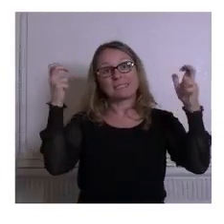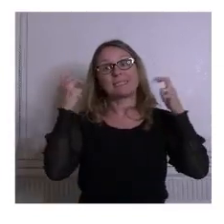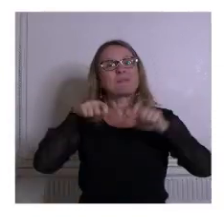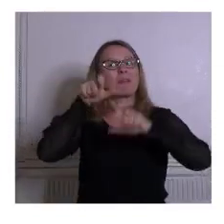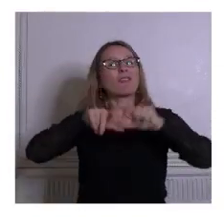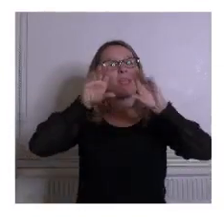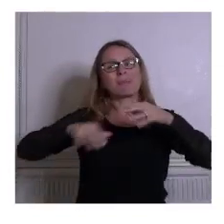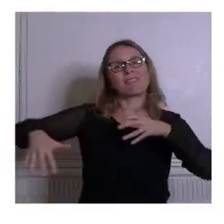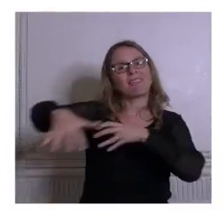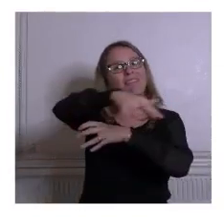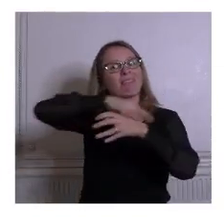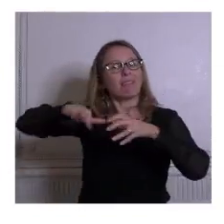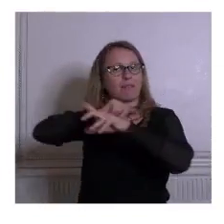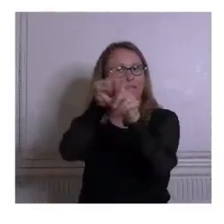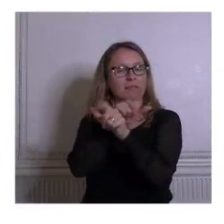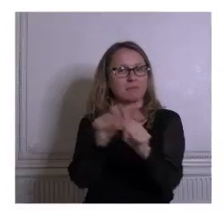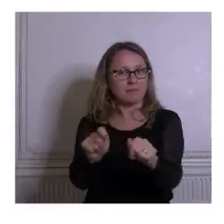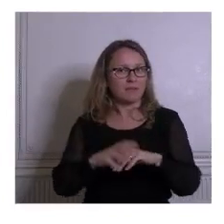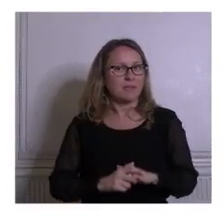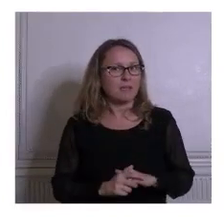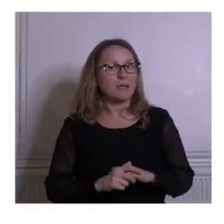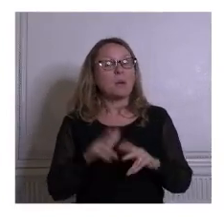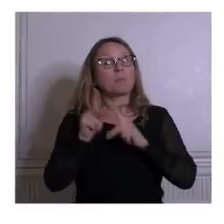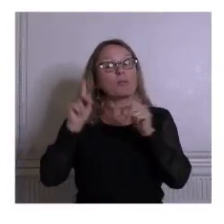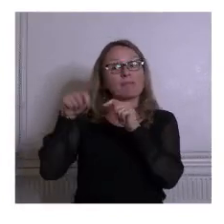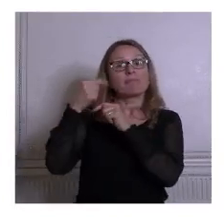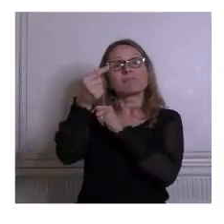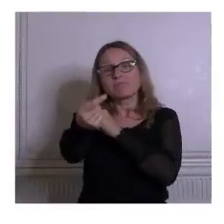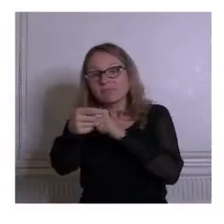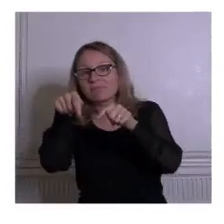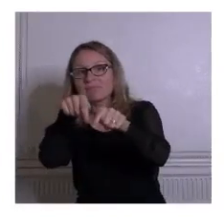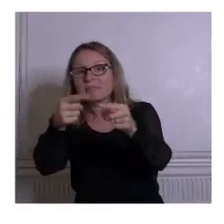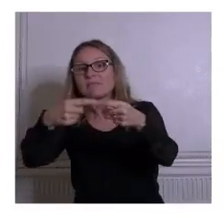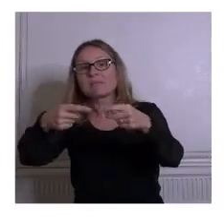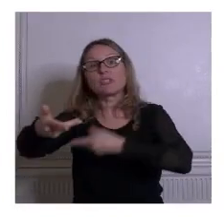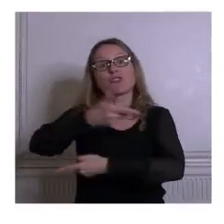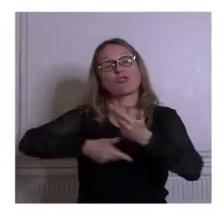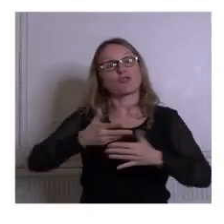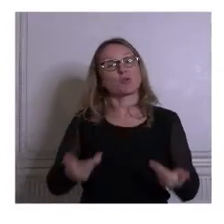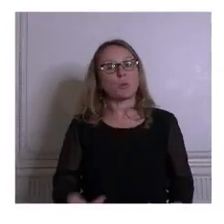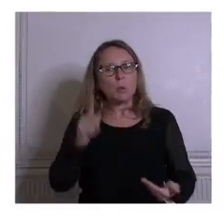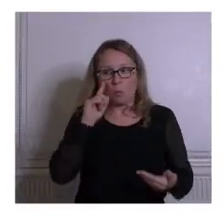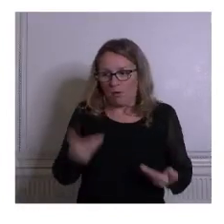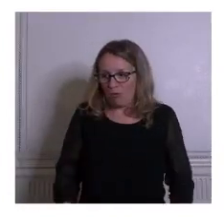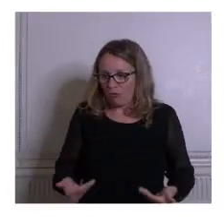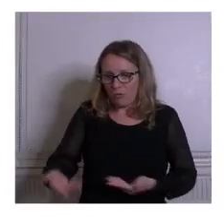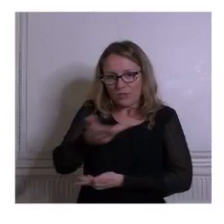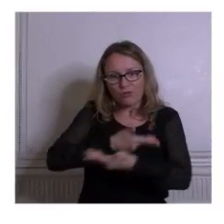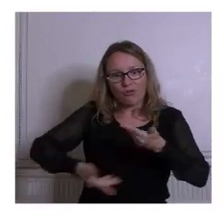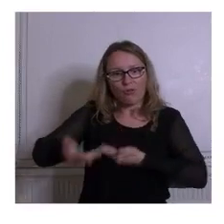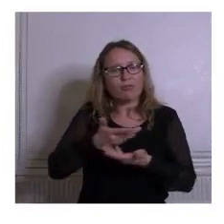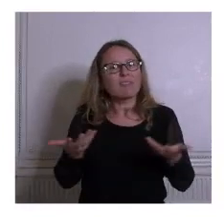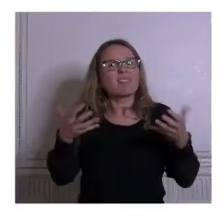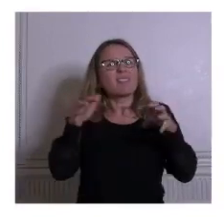fait qu'en milieu rural. Voilà pourquoi l'histoire de la Médocaine, les associations sont beaucoup impliquées, ça je vous en donne acte, avec plus ou moins